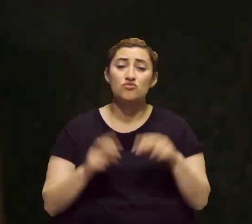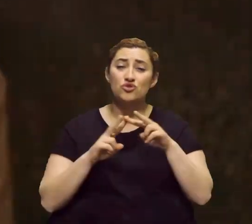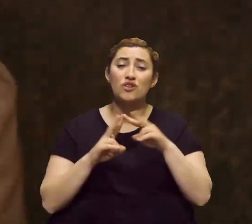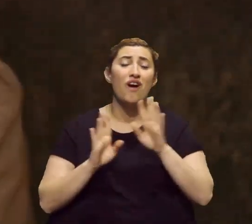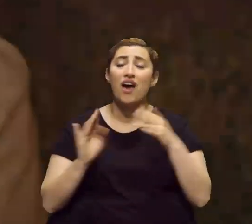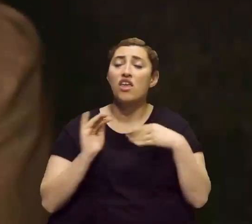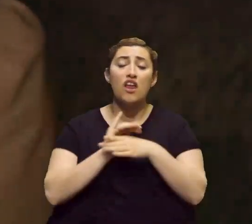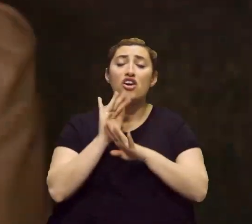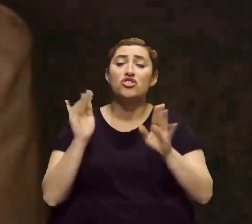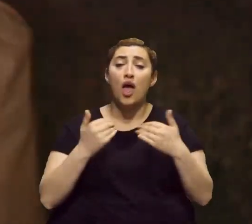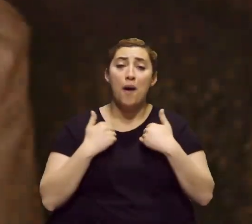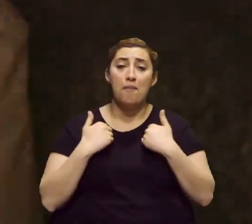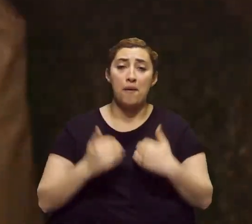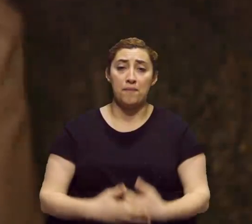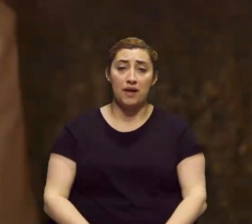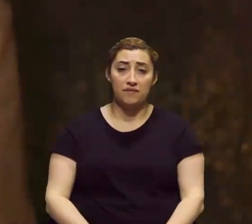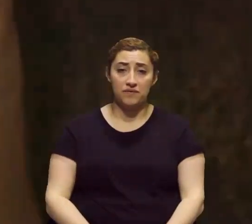Mustafa hayır, yaşayamam ben.